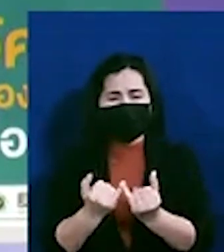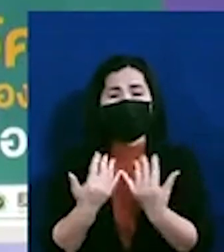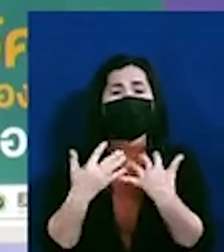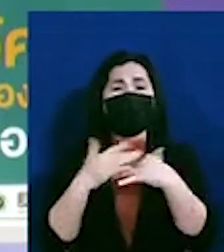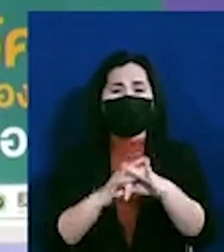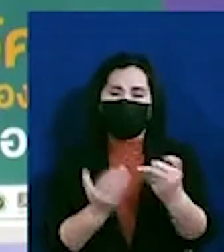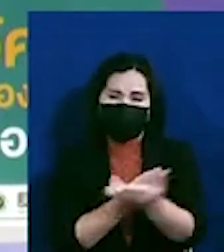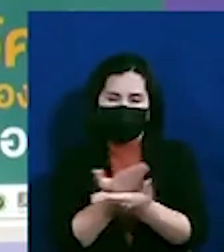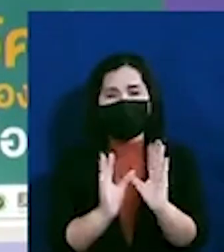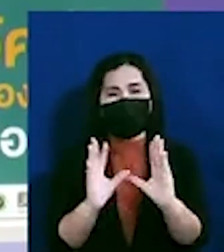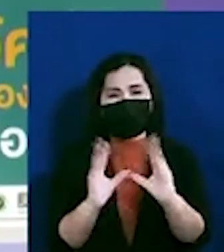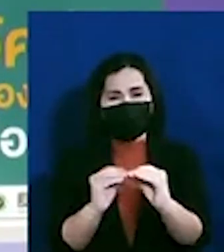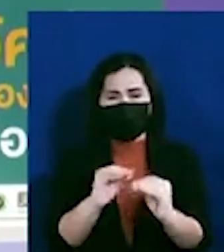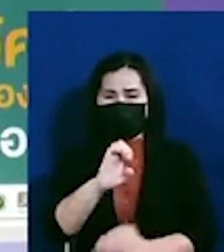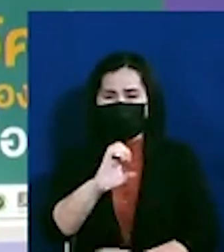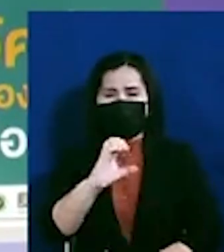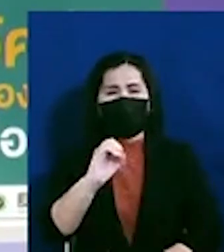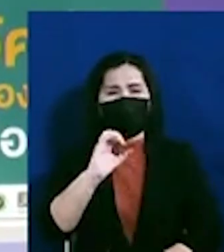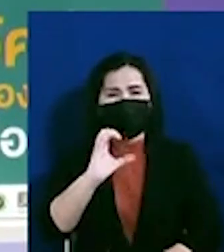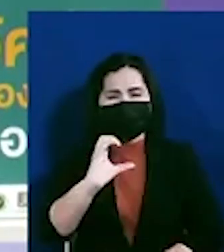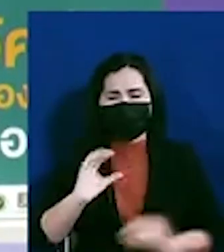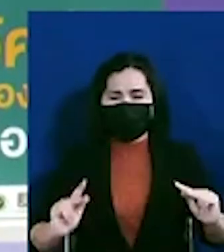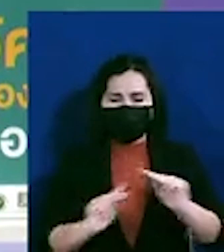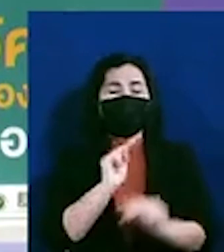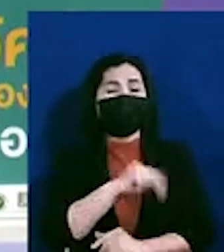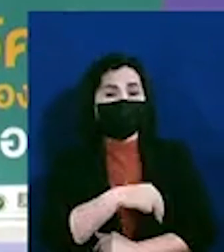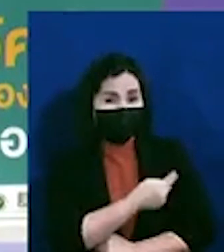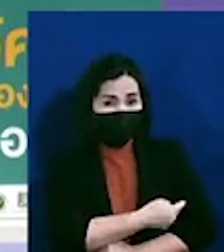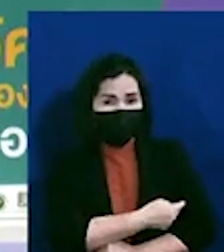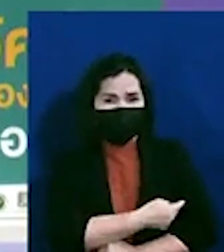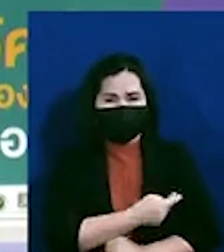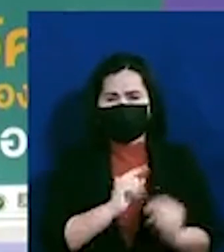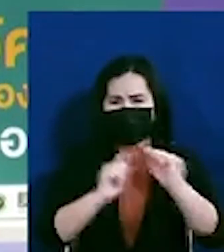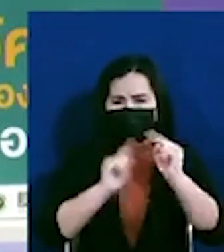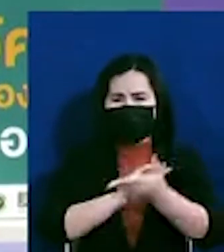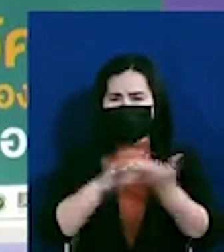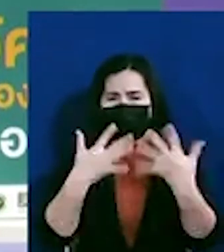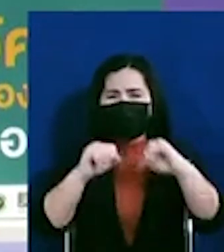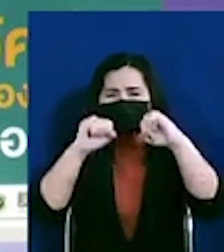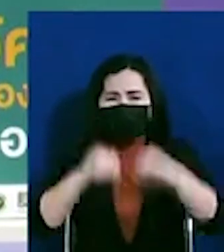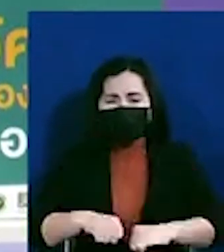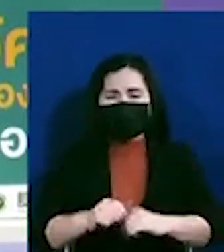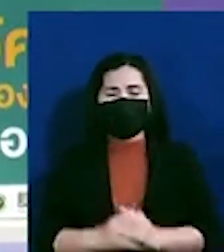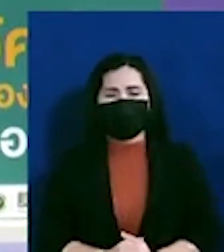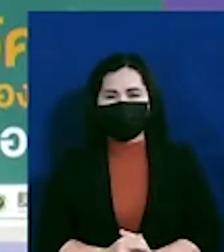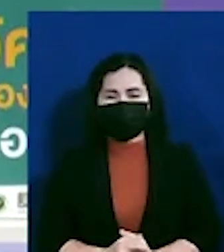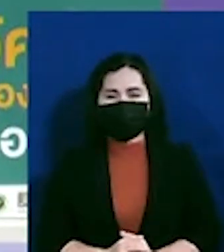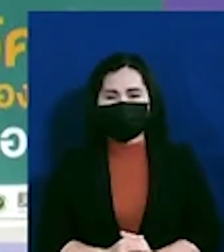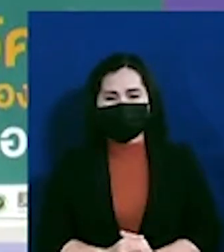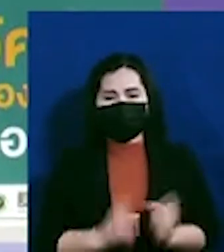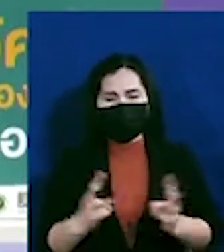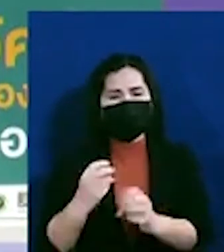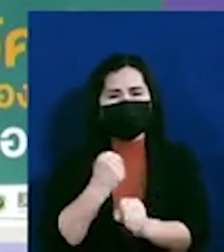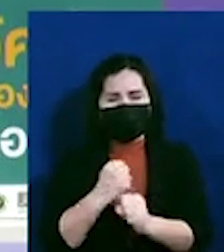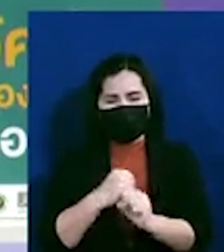การประชุมของ eocของก็สงสาสุขนะครับแล้วก็ได้มีมติเห็นชอบนะครับในตัวแนวทาง